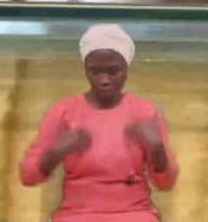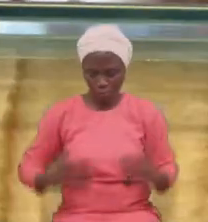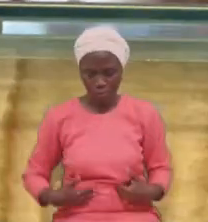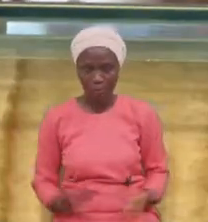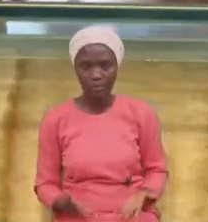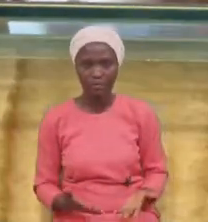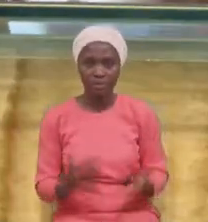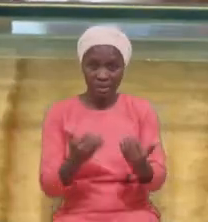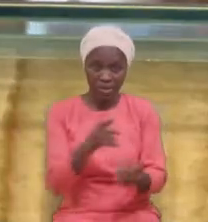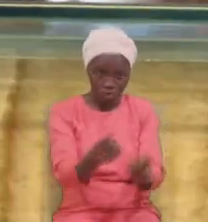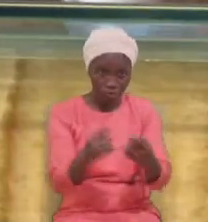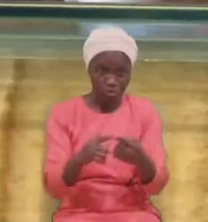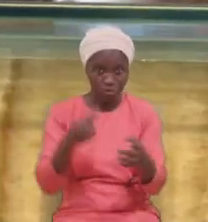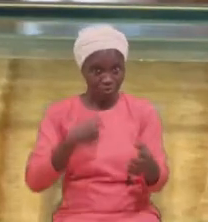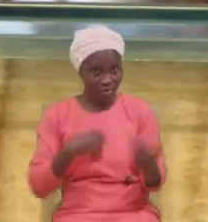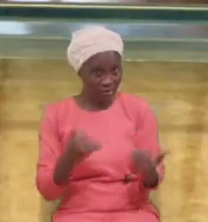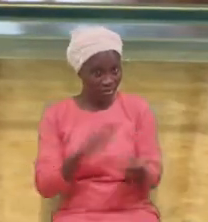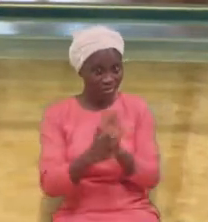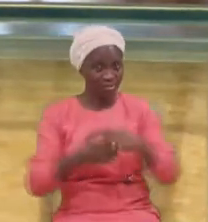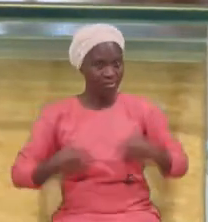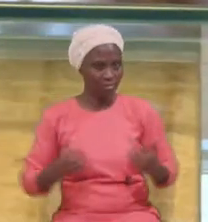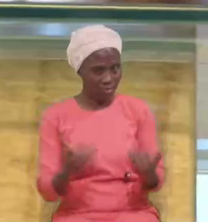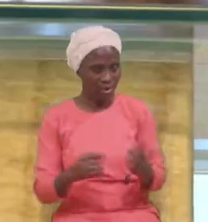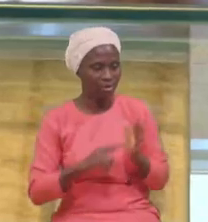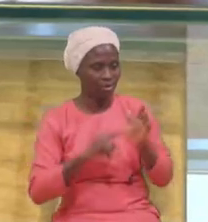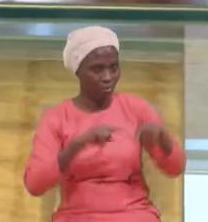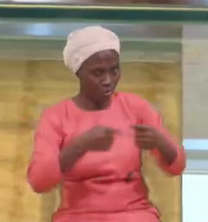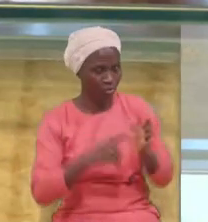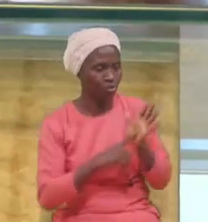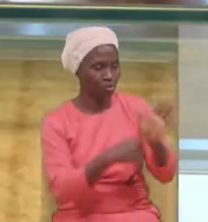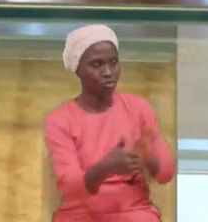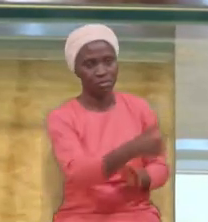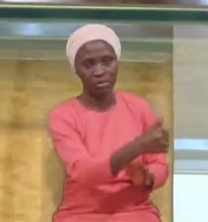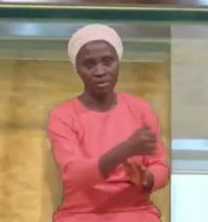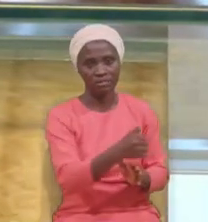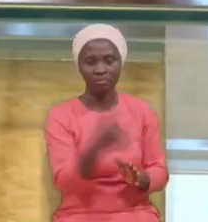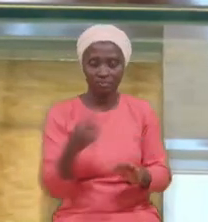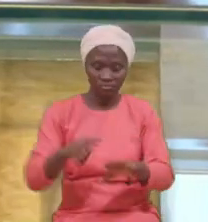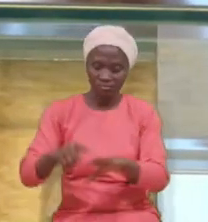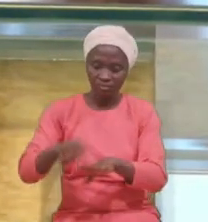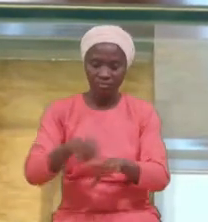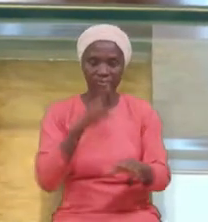ta peau rugueuse. Maintenant, tu viens à moi, tu es guéri, va te montrer.